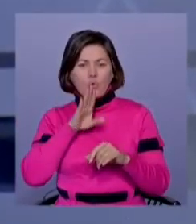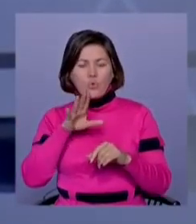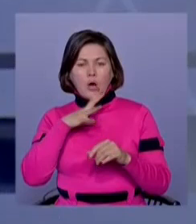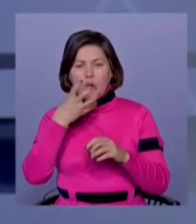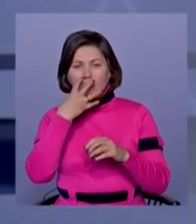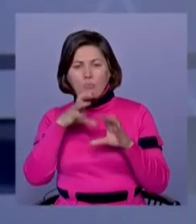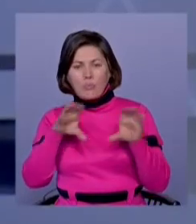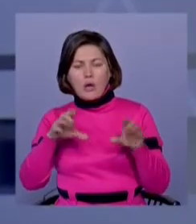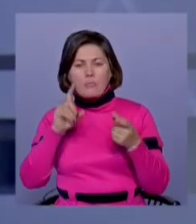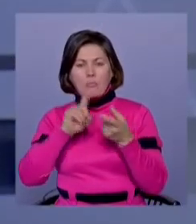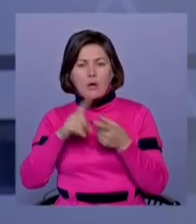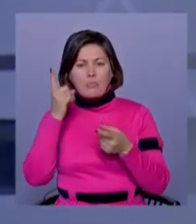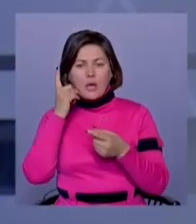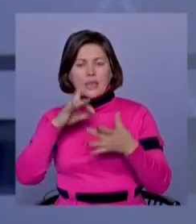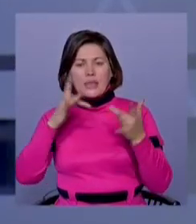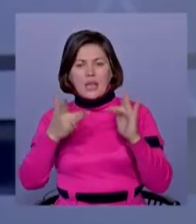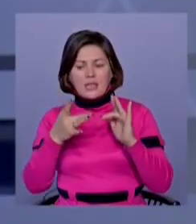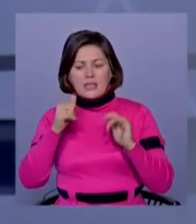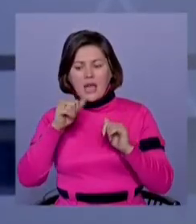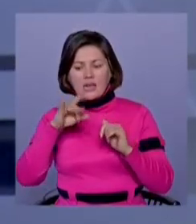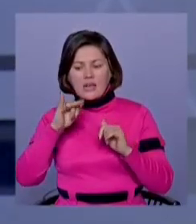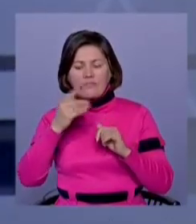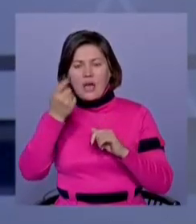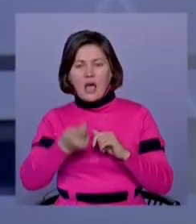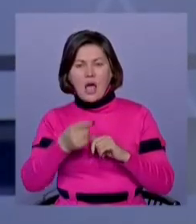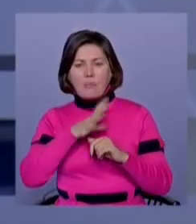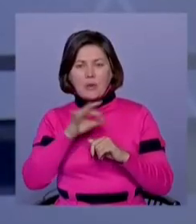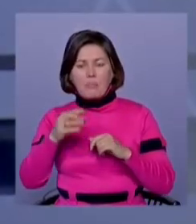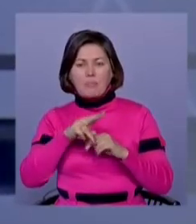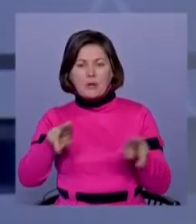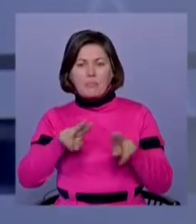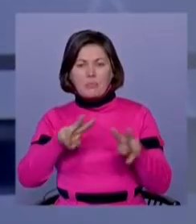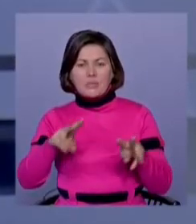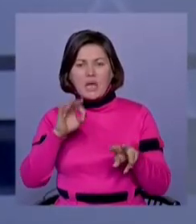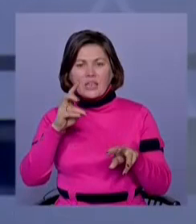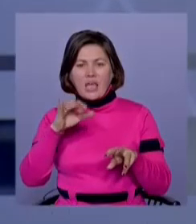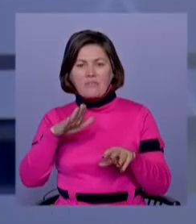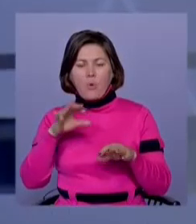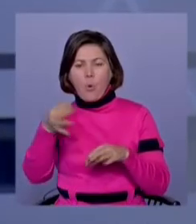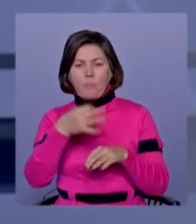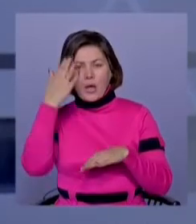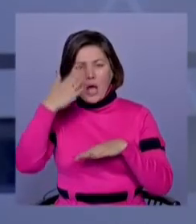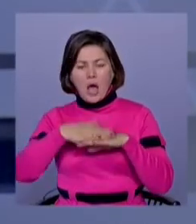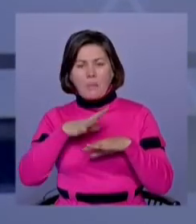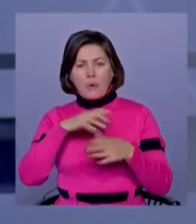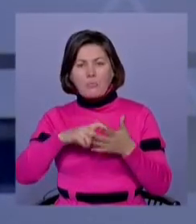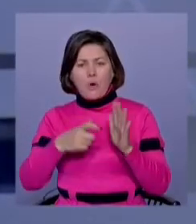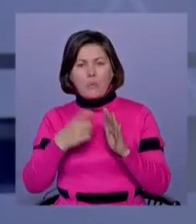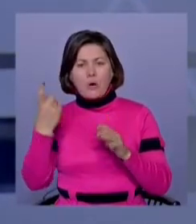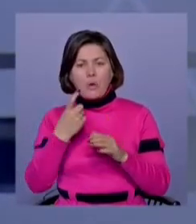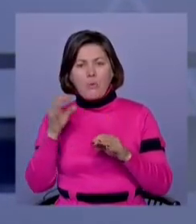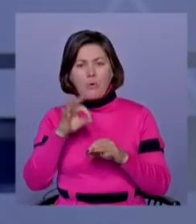кәріз, мобильдік байланыс пен интернет тарифтері де арзандамақ. Премьер-министр Бақытжан Сағынтаев облыс әкімдеріне коммуналдық